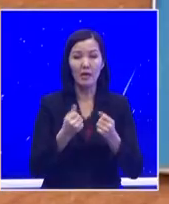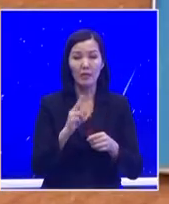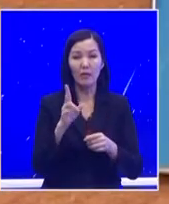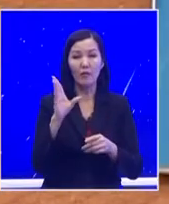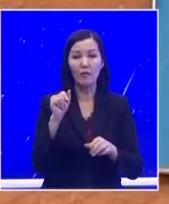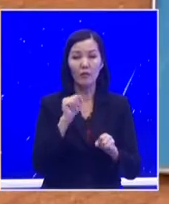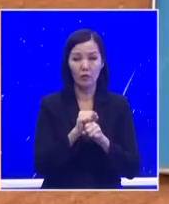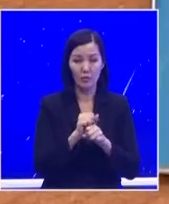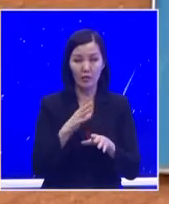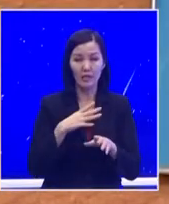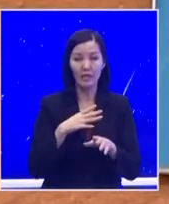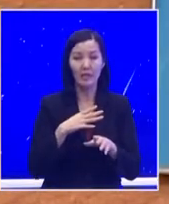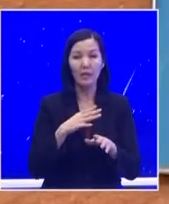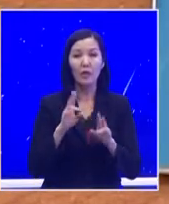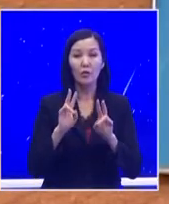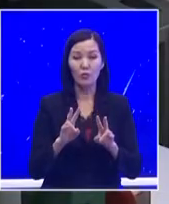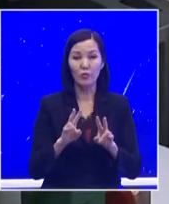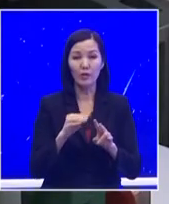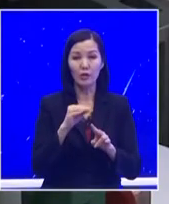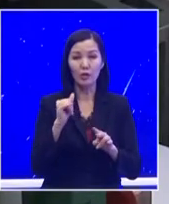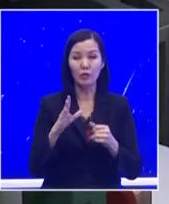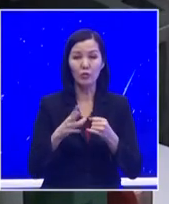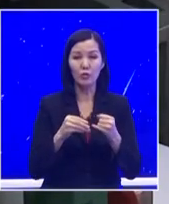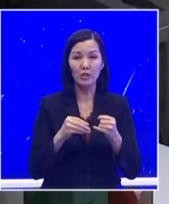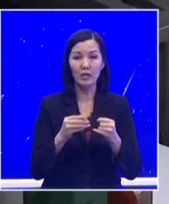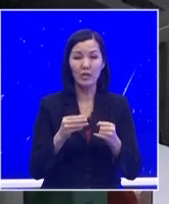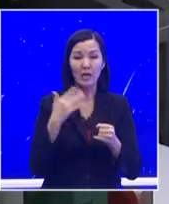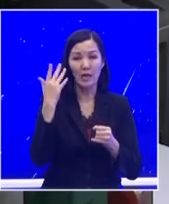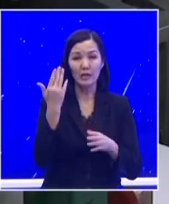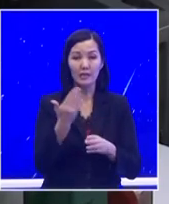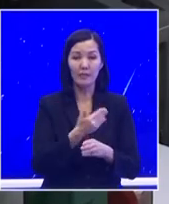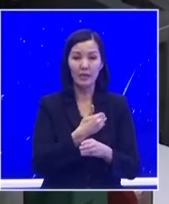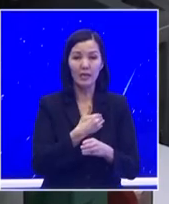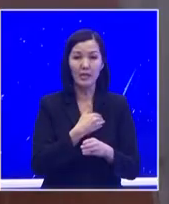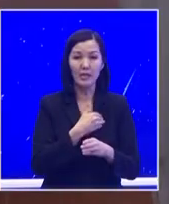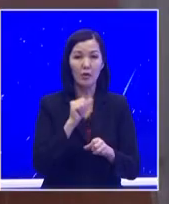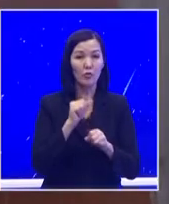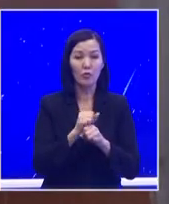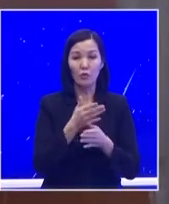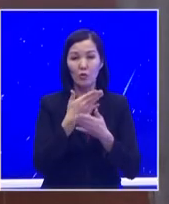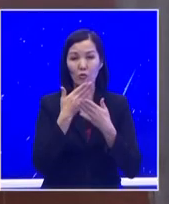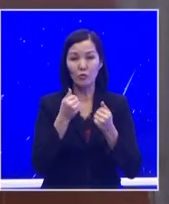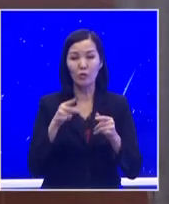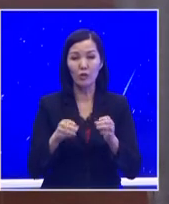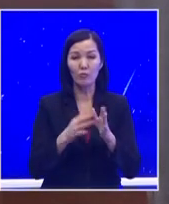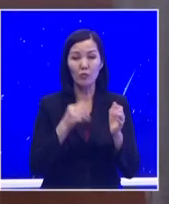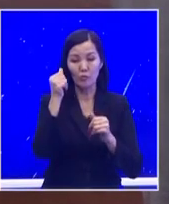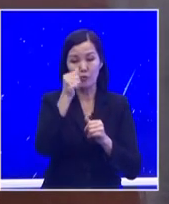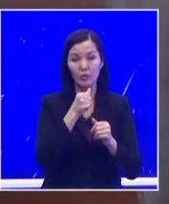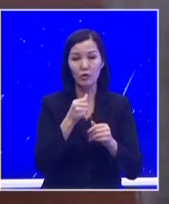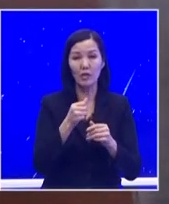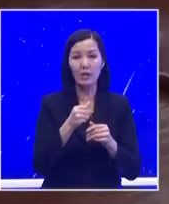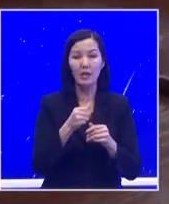квотасы тоқтатылған еді. Бірақ бұл жерінәті жетсу жерін аңсап келген ағайындарға тоқтау болмай тұр. 2019 жылы